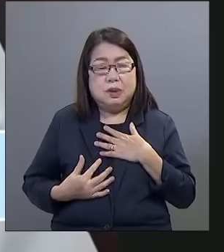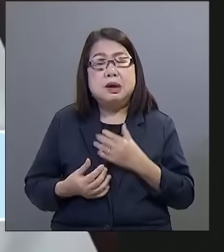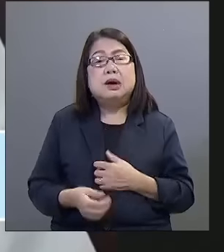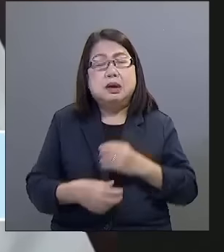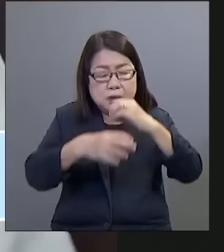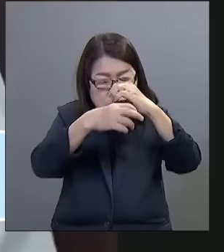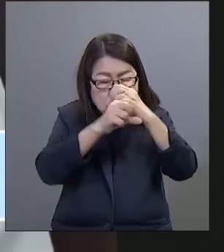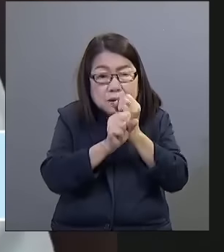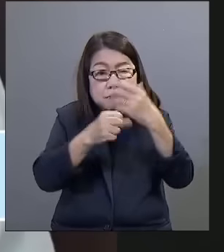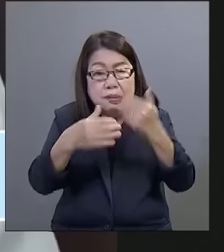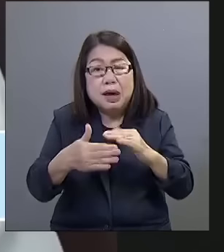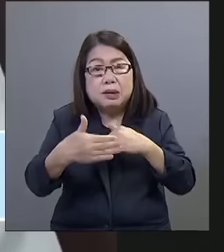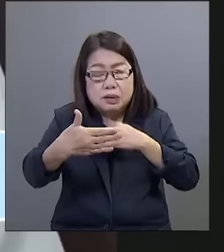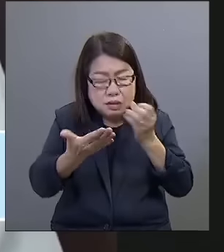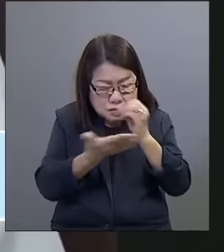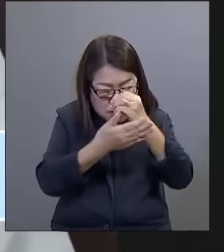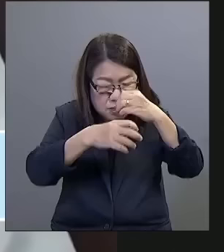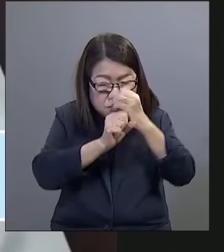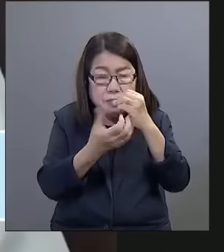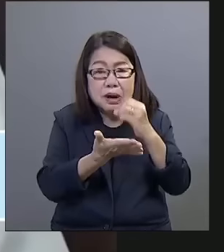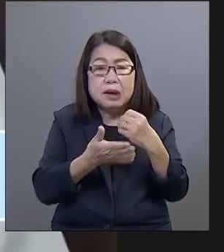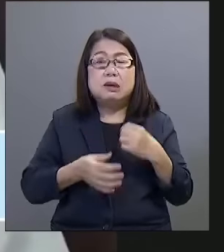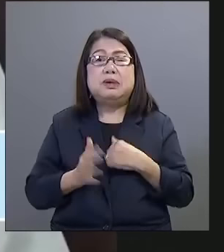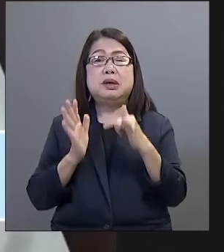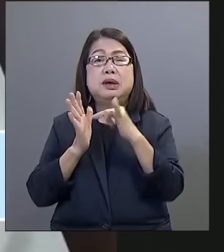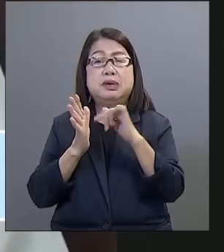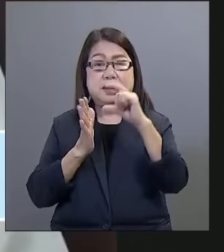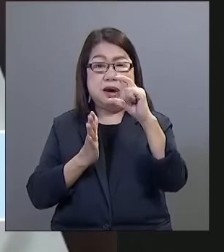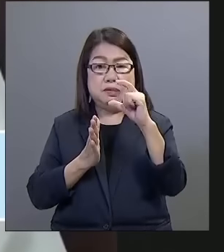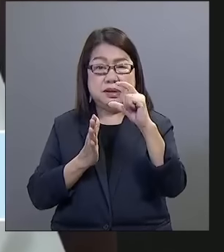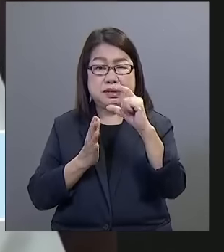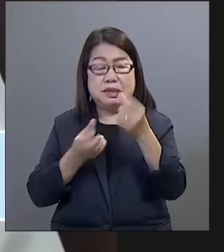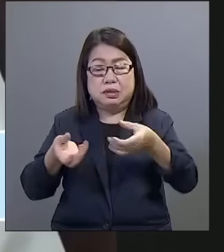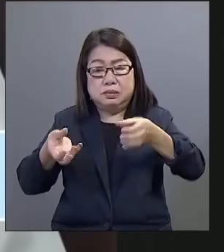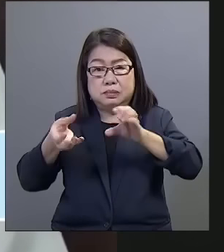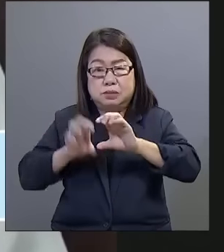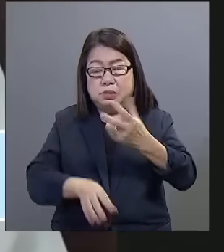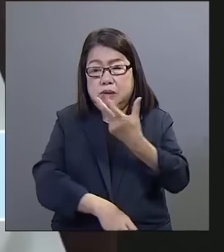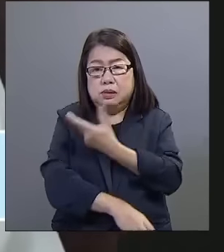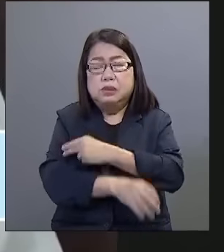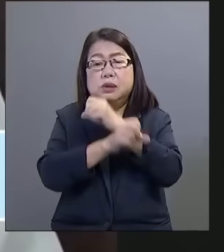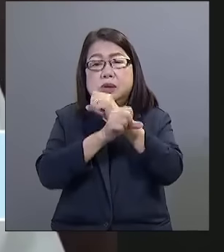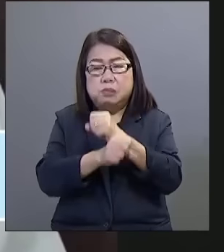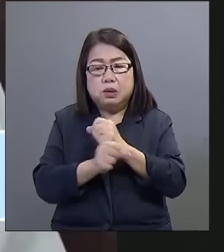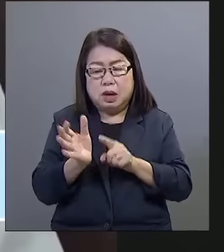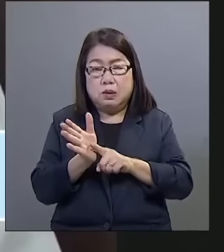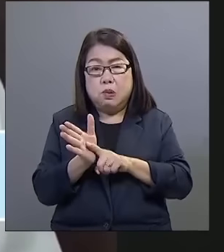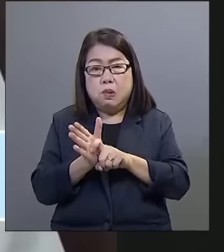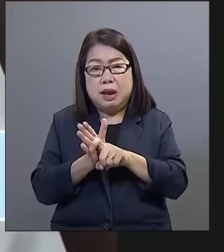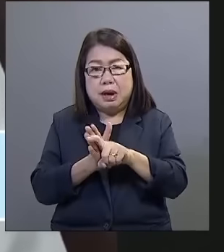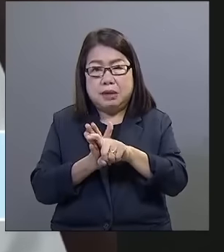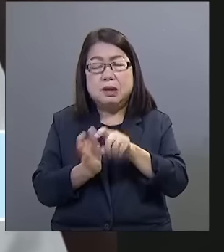พราะว่าวัคซีนลูกผสมเนี่ยใช้ต่อต้านพวกไวรัสต่างๆได้ดีกว ่